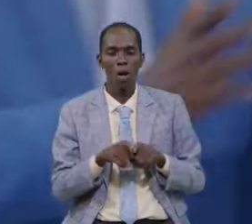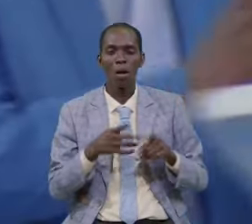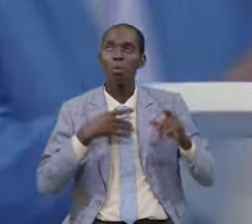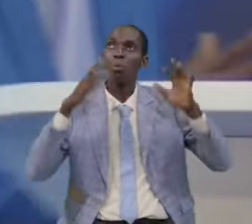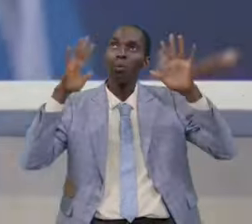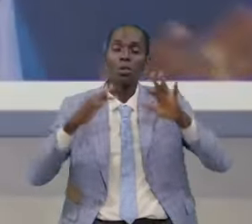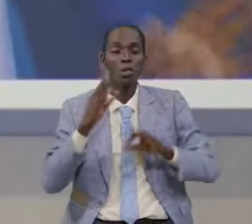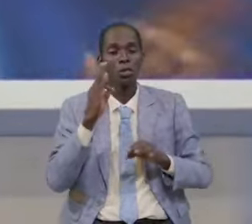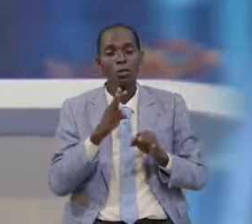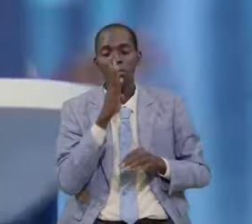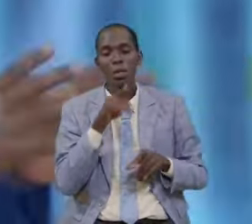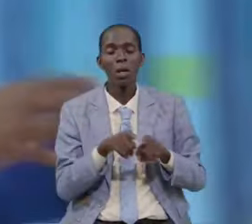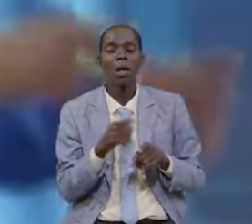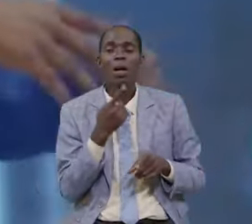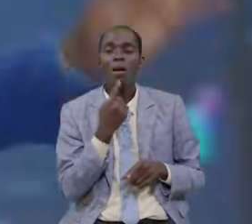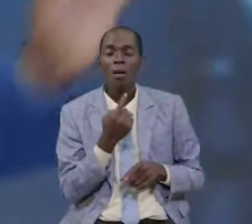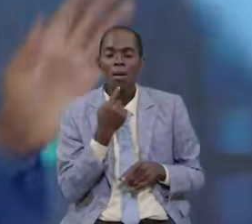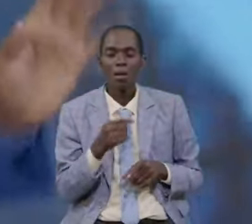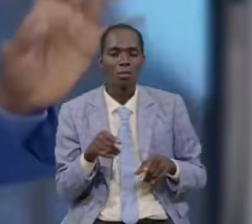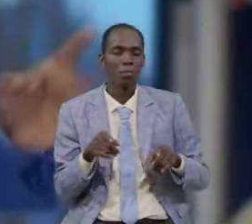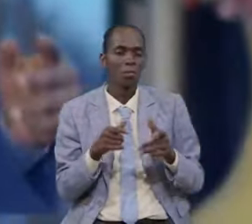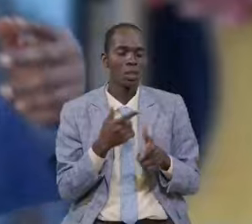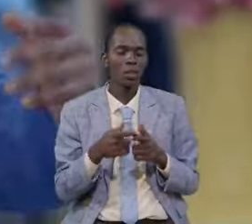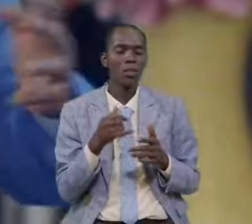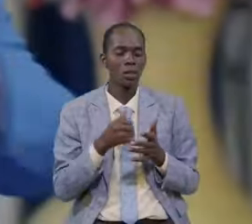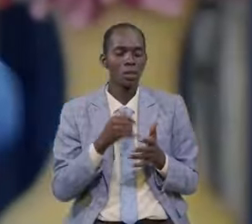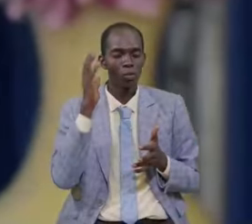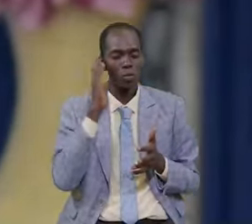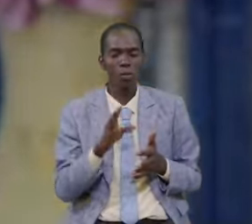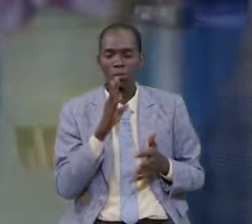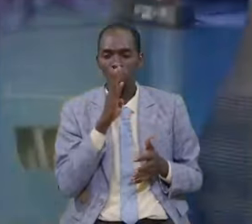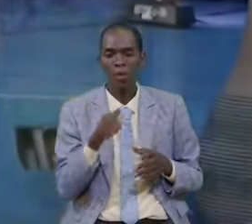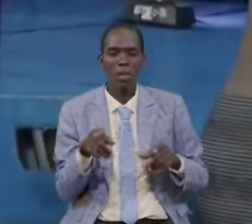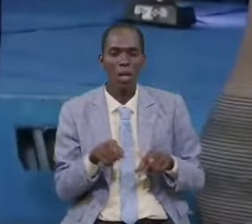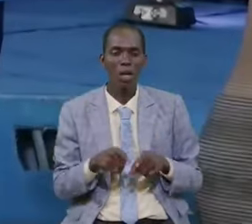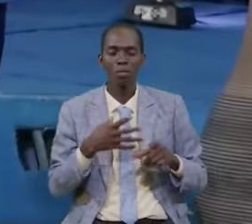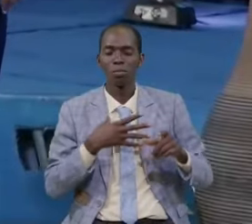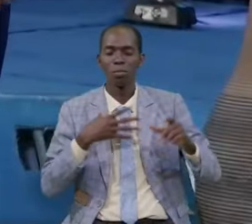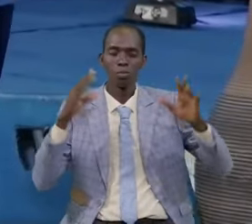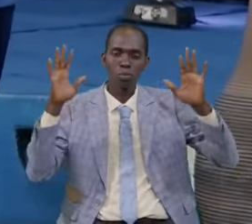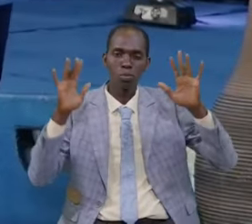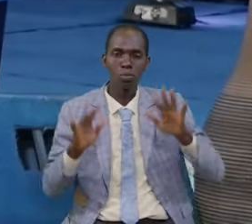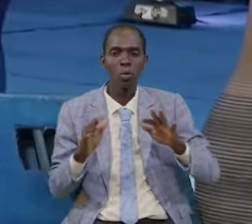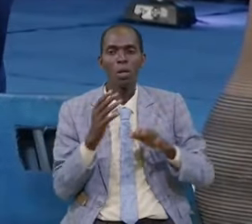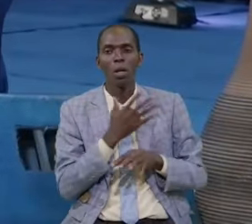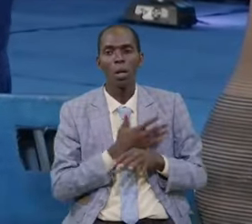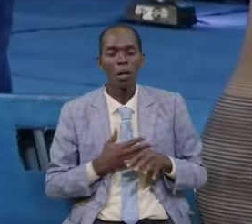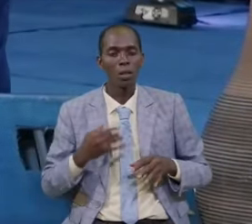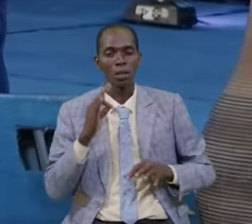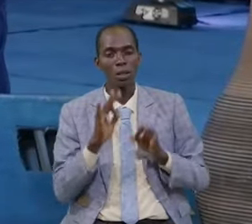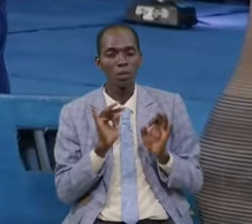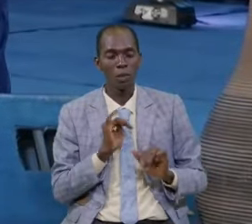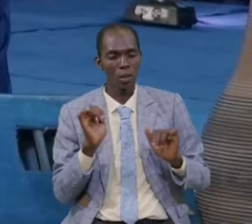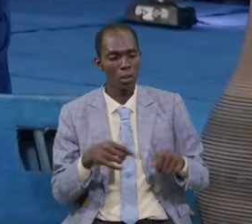ils deviendront comme la laine. Il t'invite à la gloire en te disant d'abandonner tes péchés, de laisser l'iniquité et de quitter le